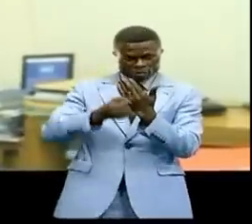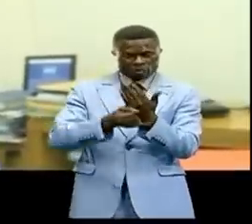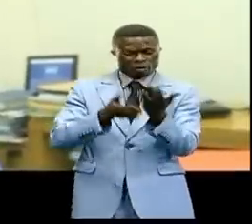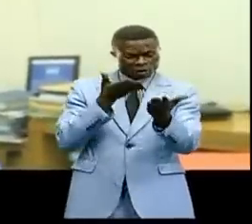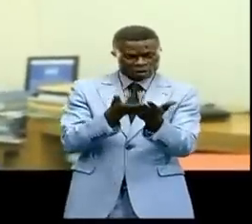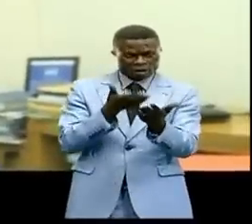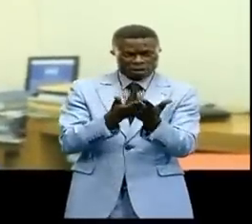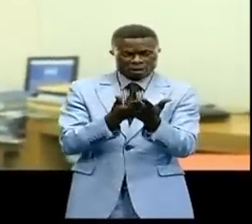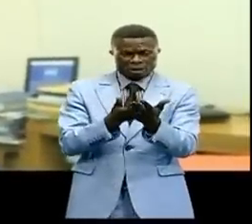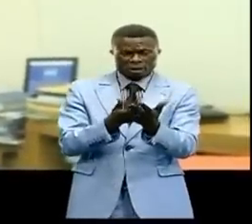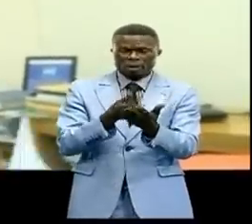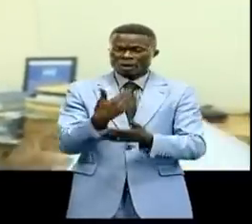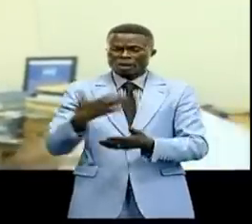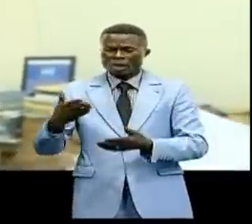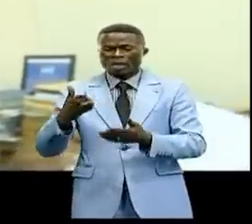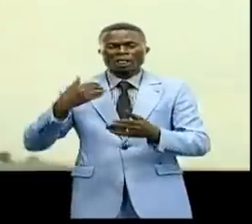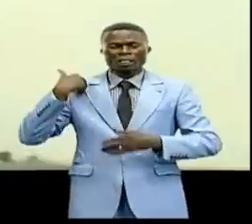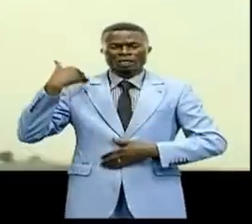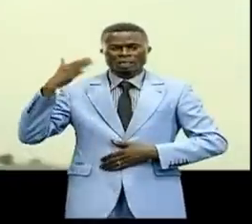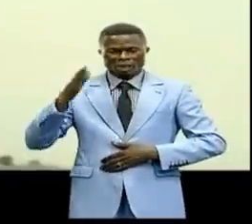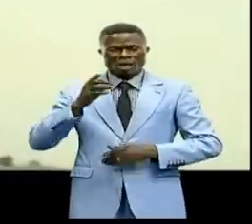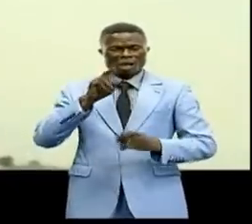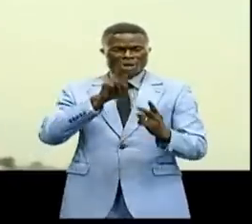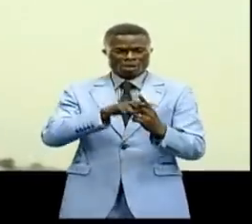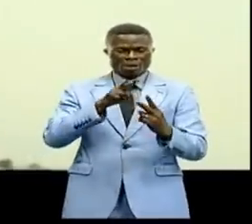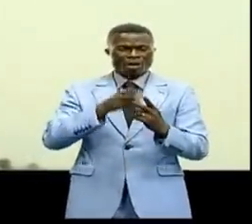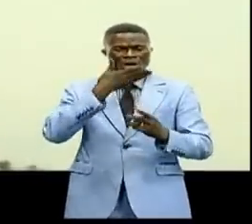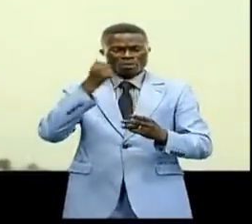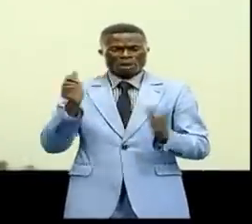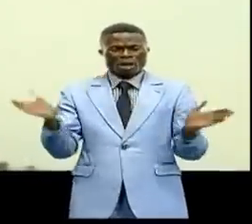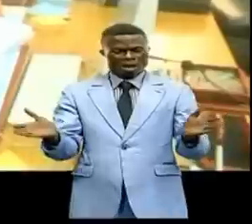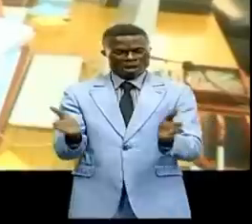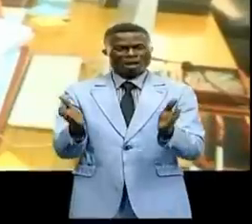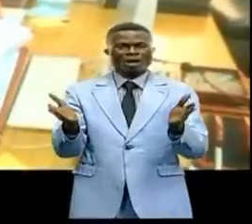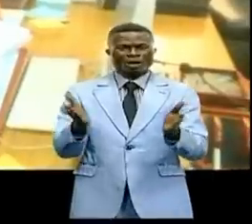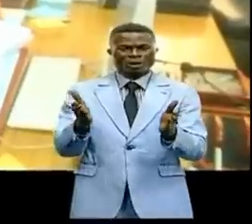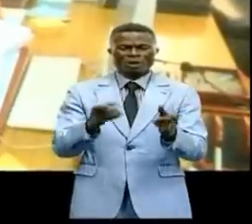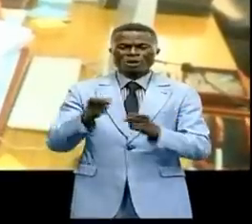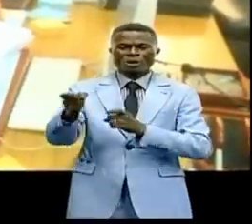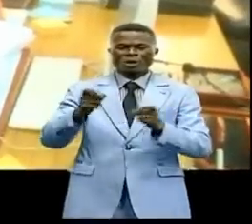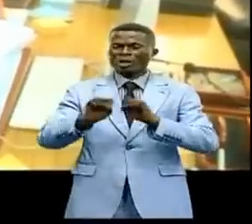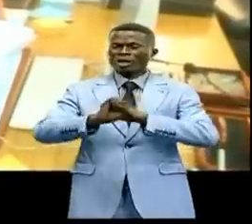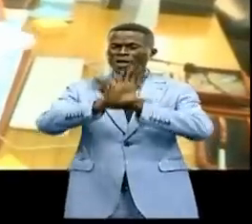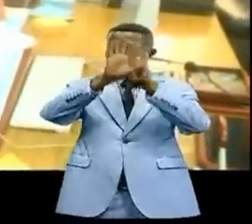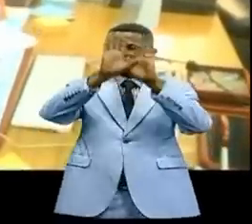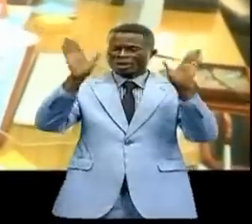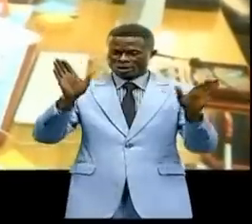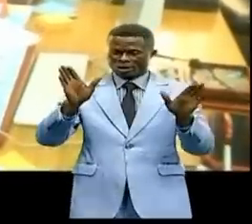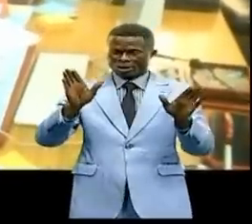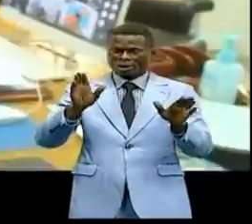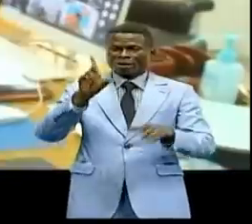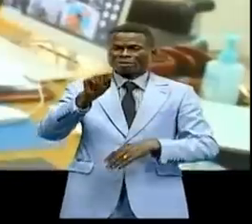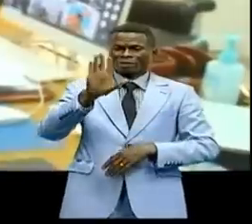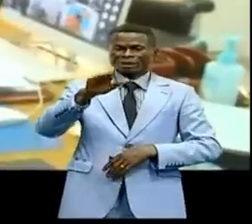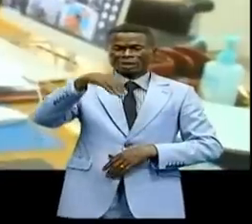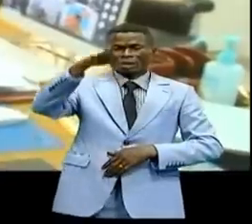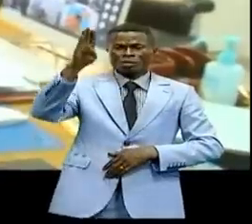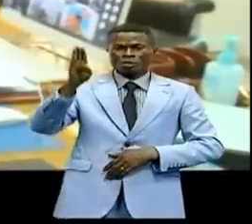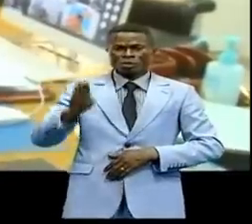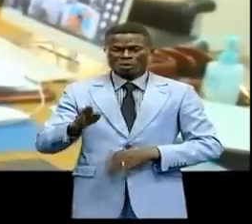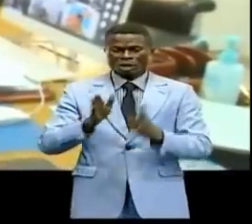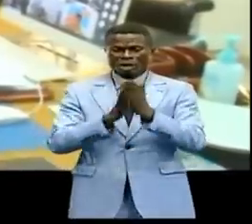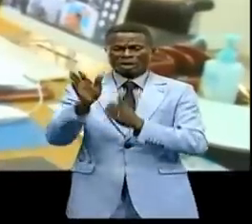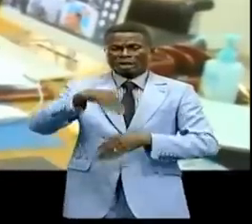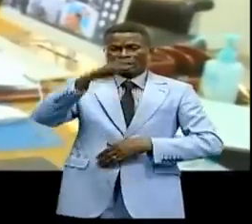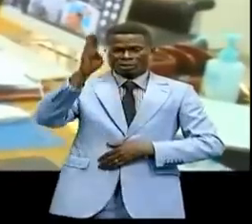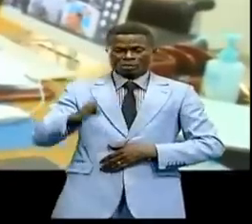constituent l'instrument juridique devant garantir un meilleur encadrement et une gestion transparente de quotité de 25% et